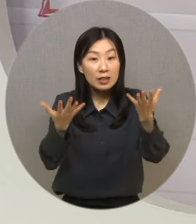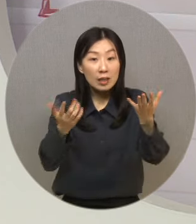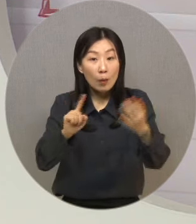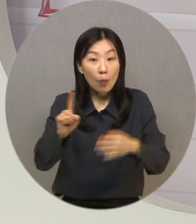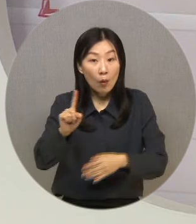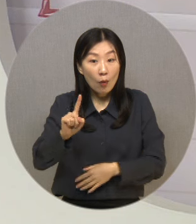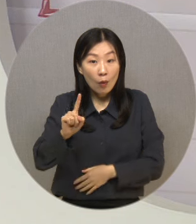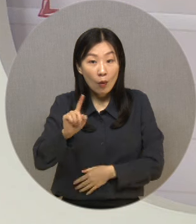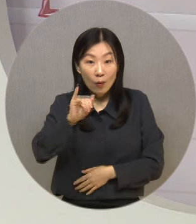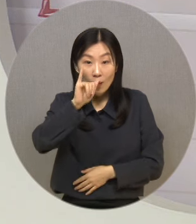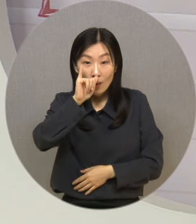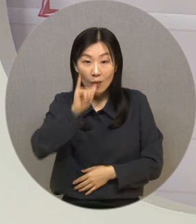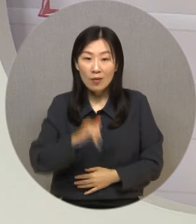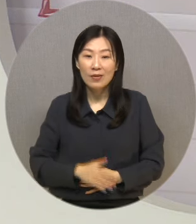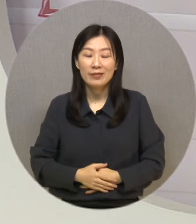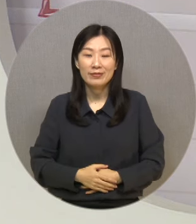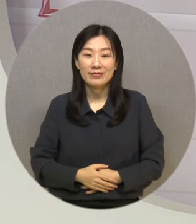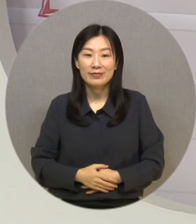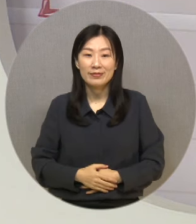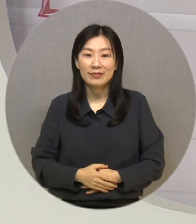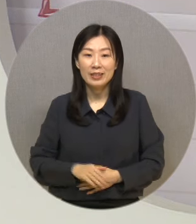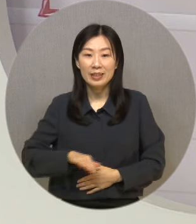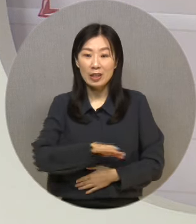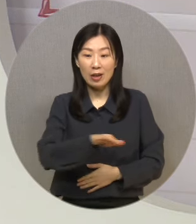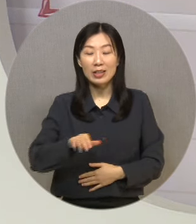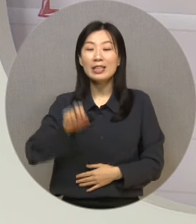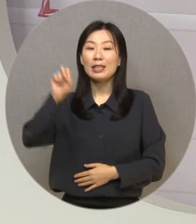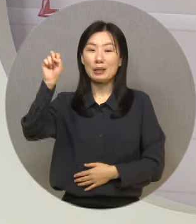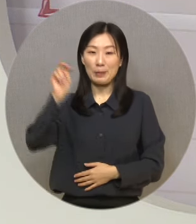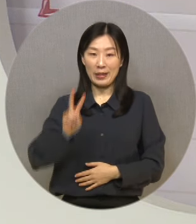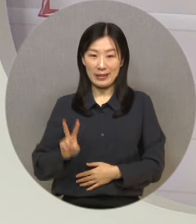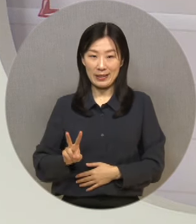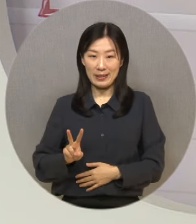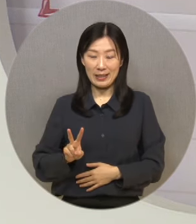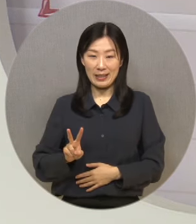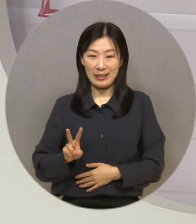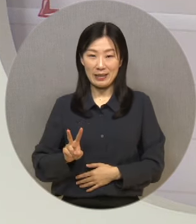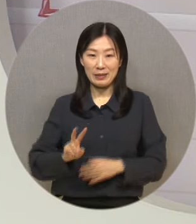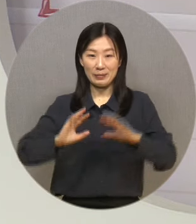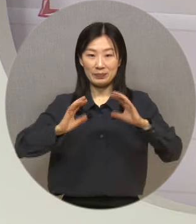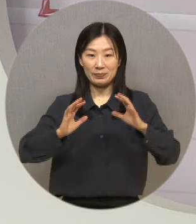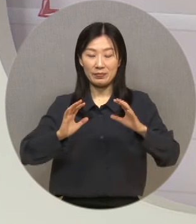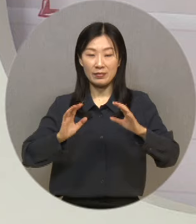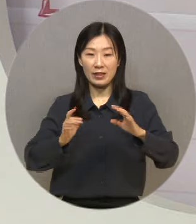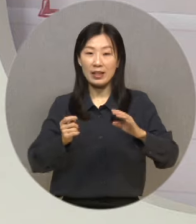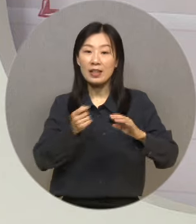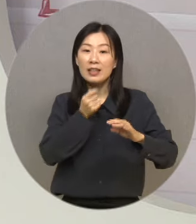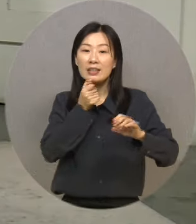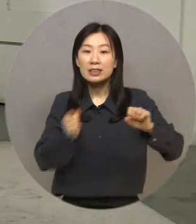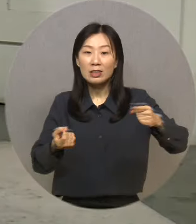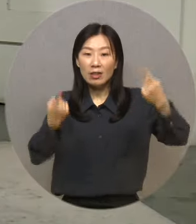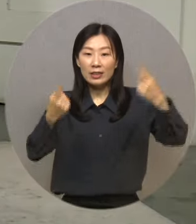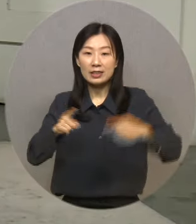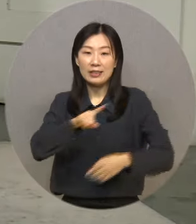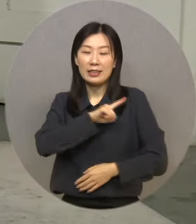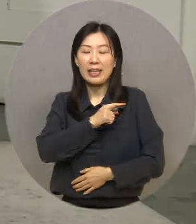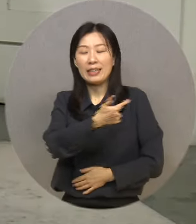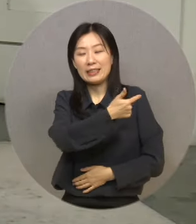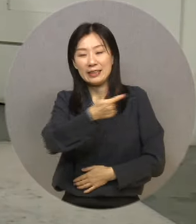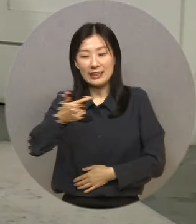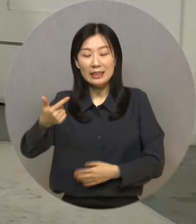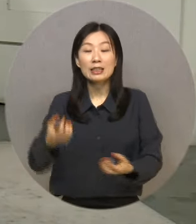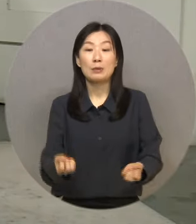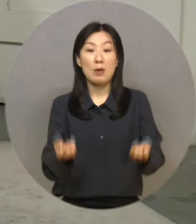있습니까? 베트남에는? 아, 저희 베트남에서 설은 제일 큰 명절이에요. 아, 제일